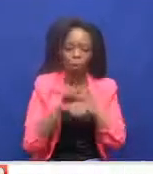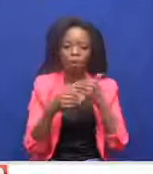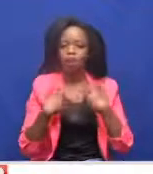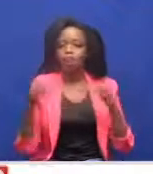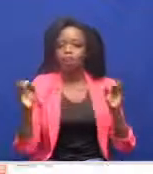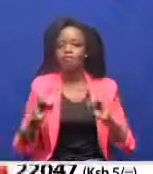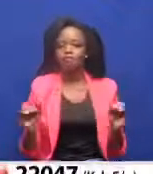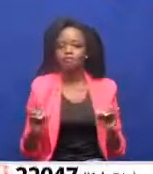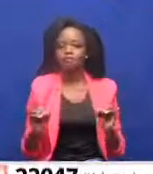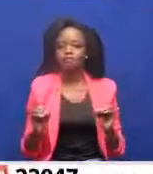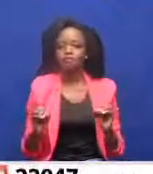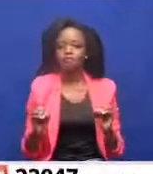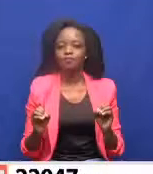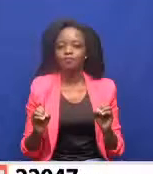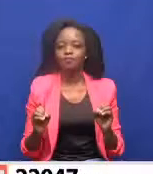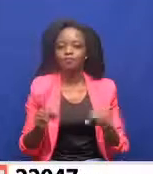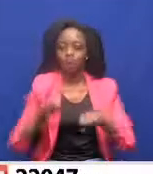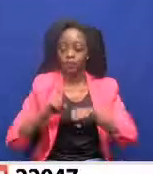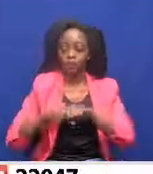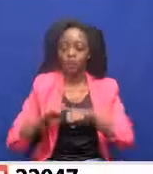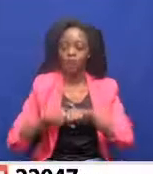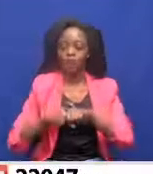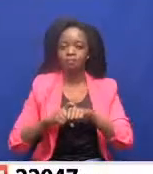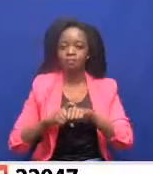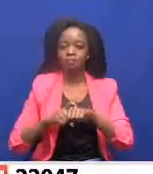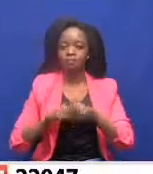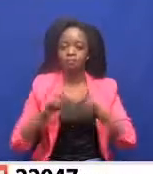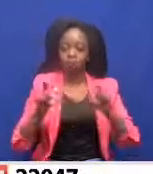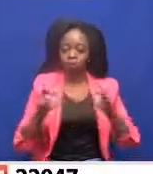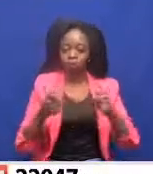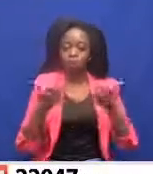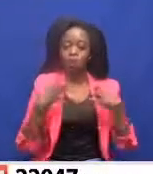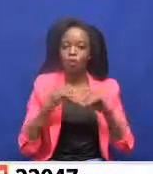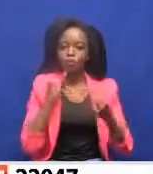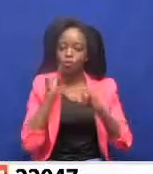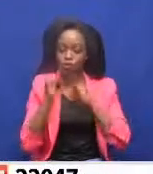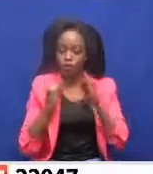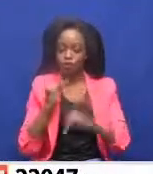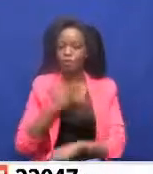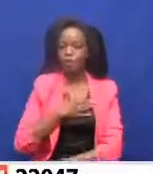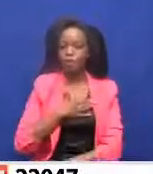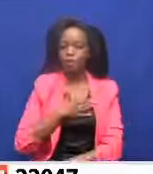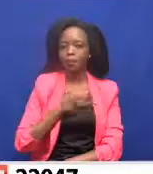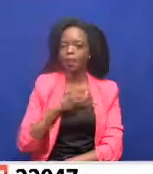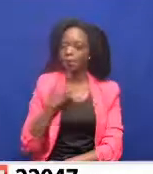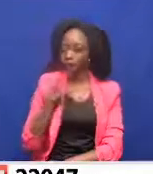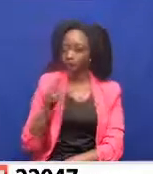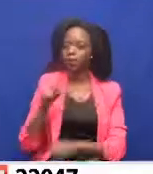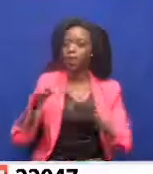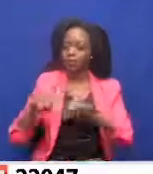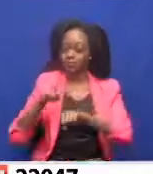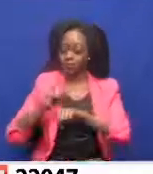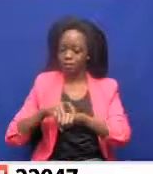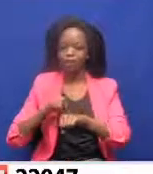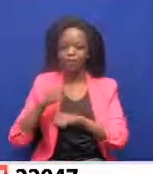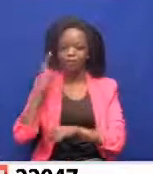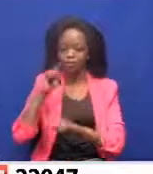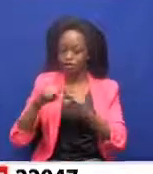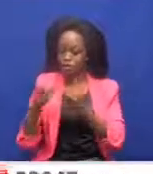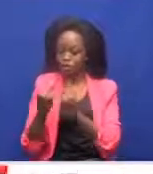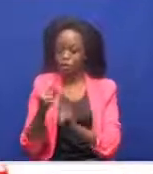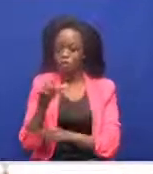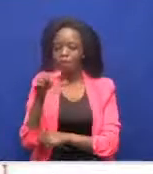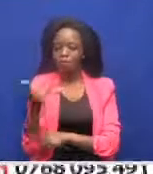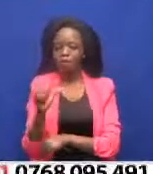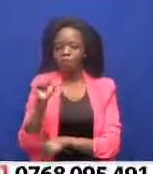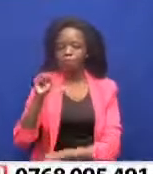Sasa wakati waandishi wa habari walikuja kanioji, nikamwambia hii ndio wakati wa Simba kuanguka sasa.